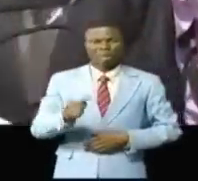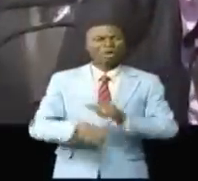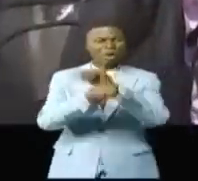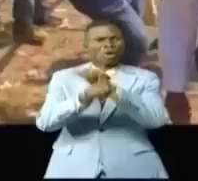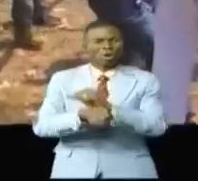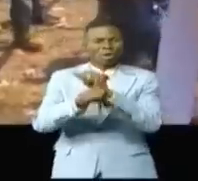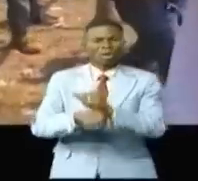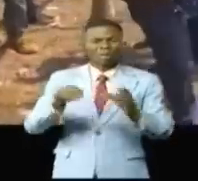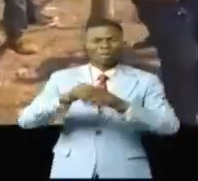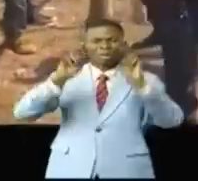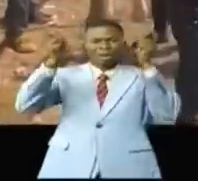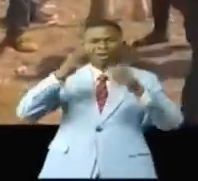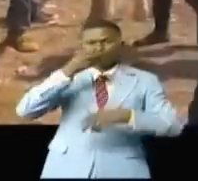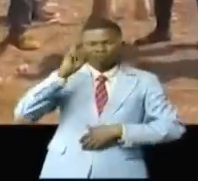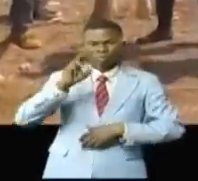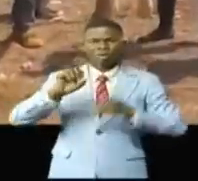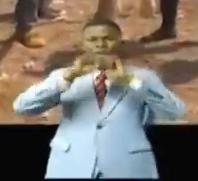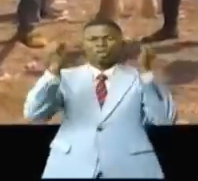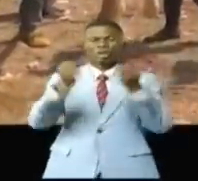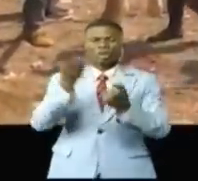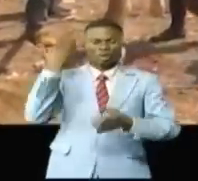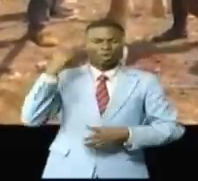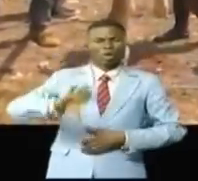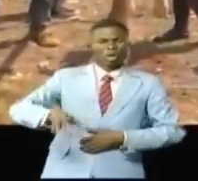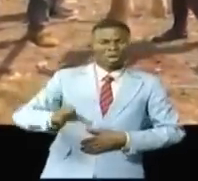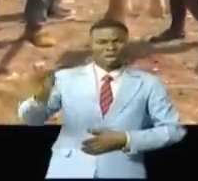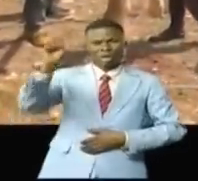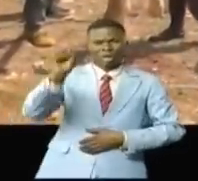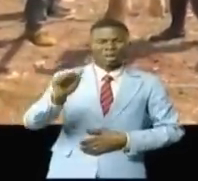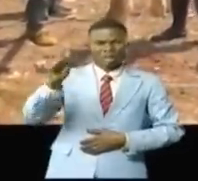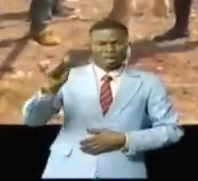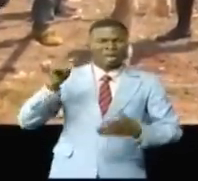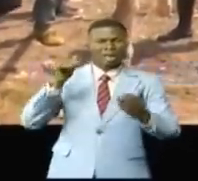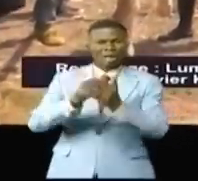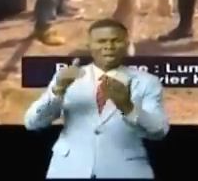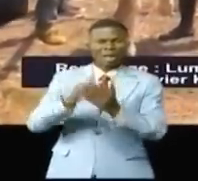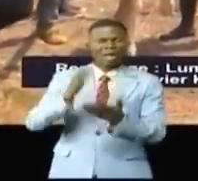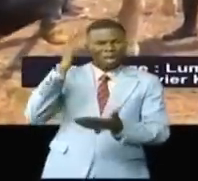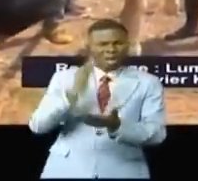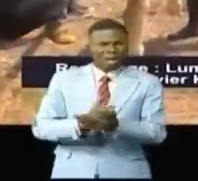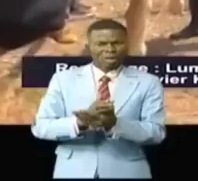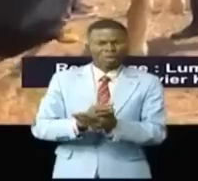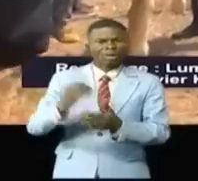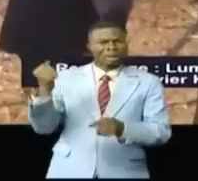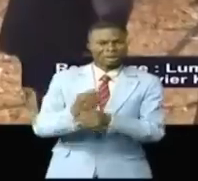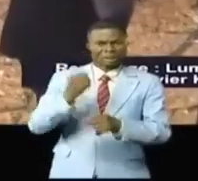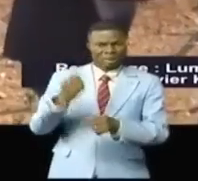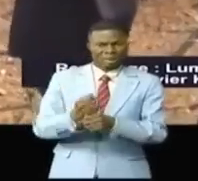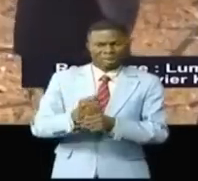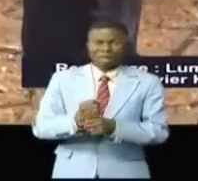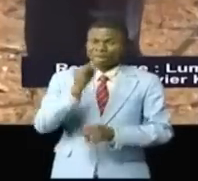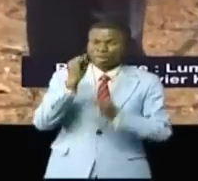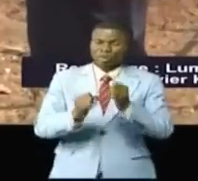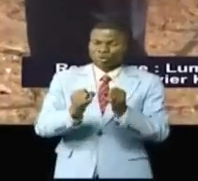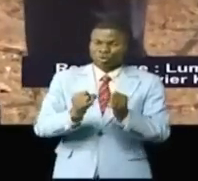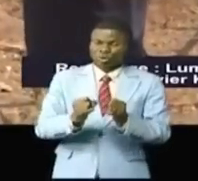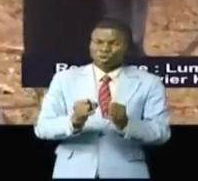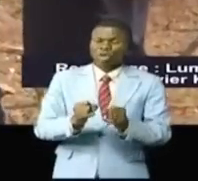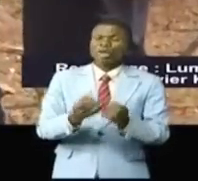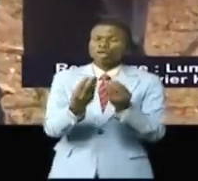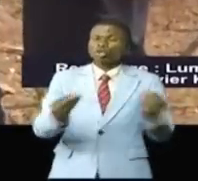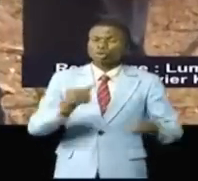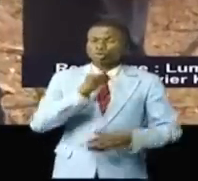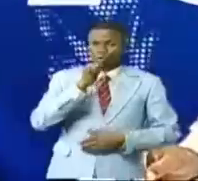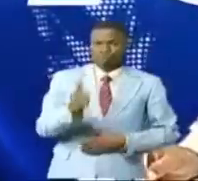à Bukavu. La régie des eaux, SA, menace d'arrêter toute prestation si aucune disposition n'est